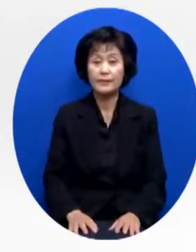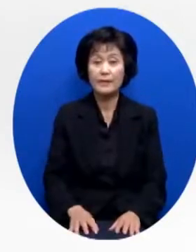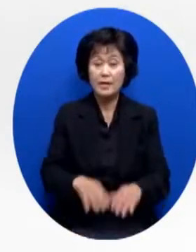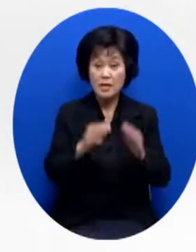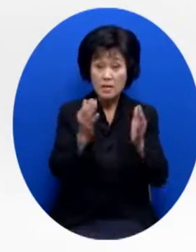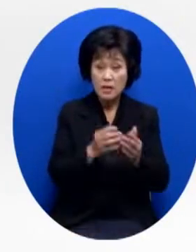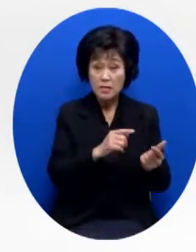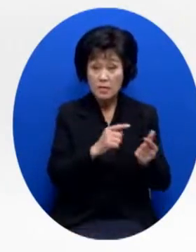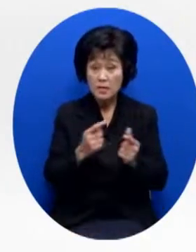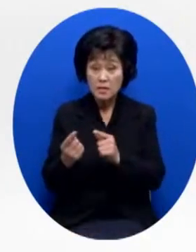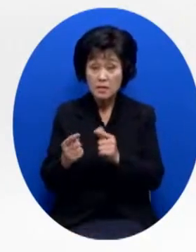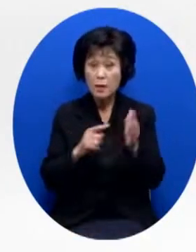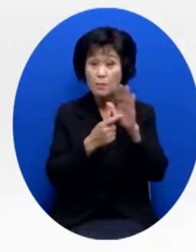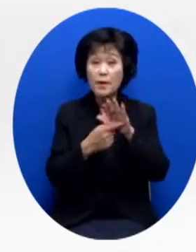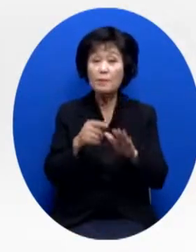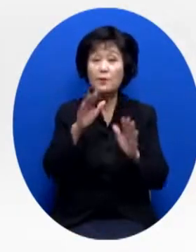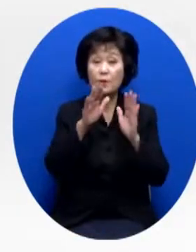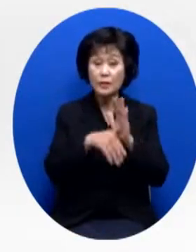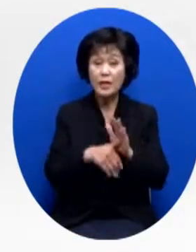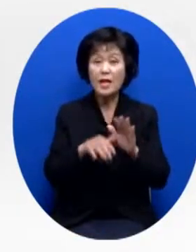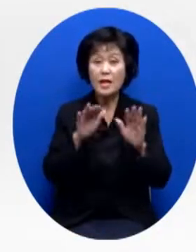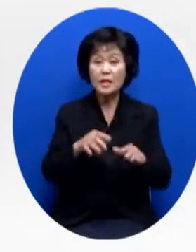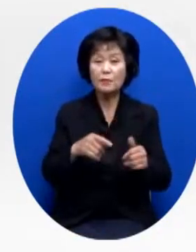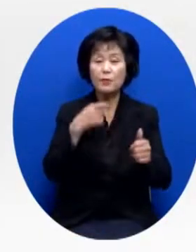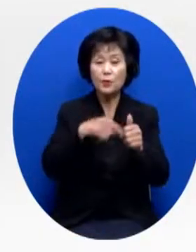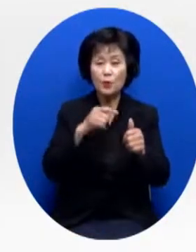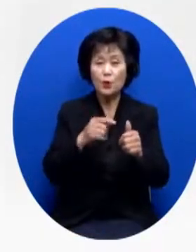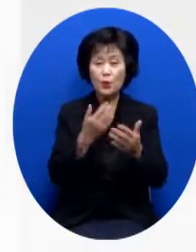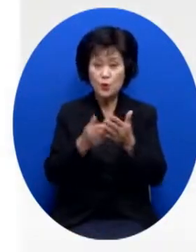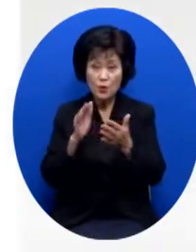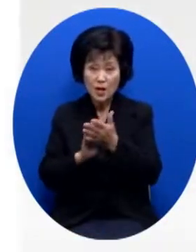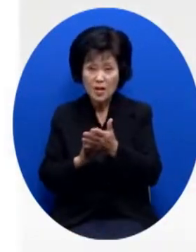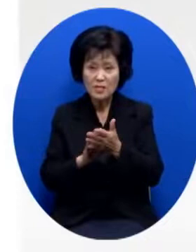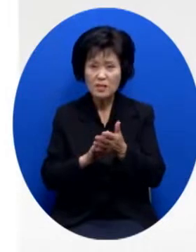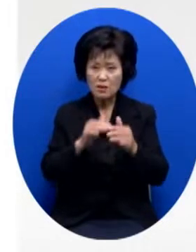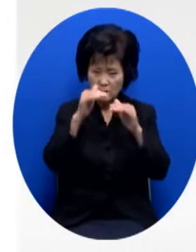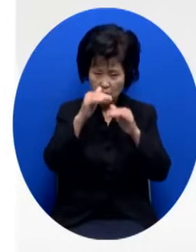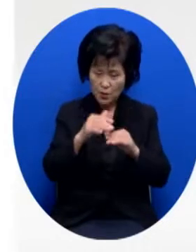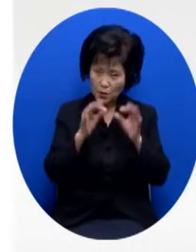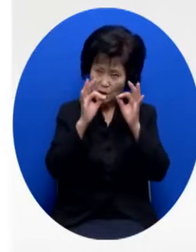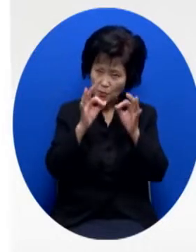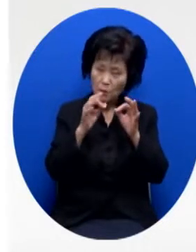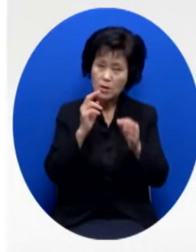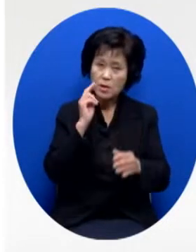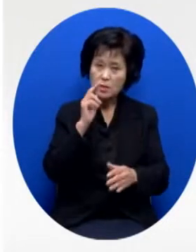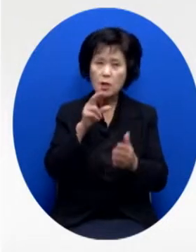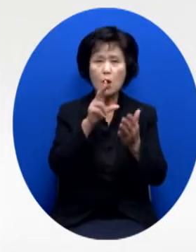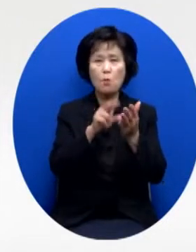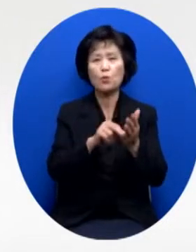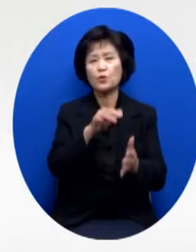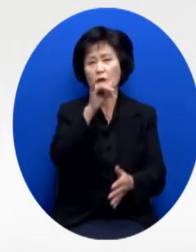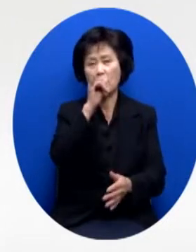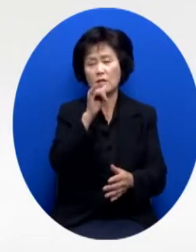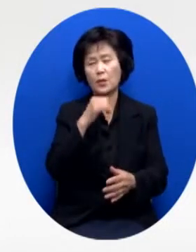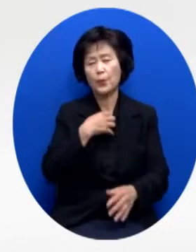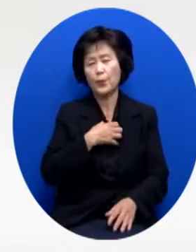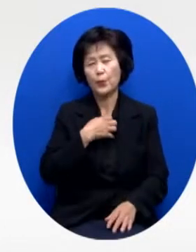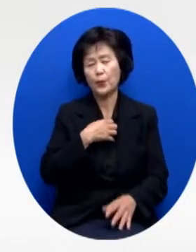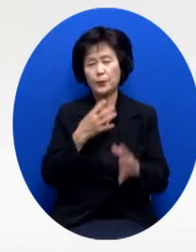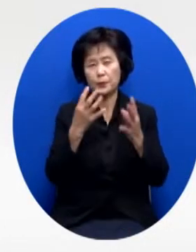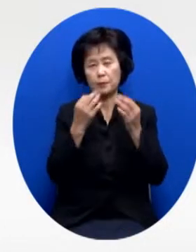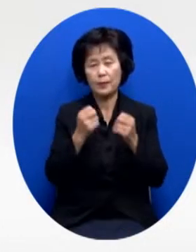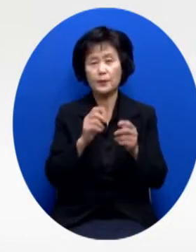단체들은 성명에서 이번 교육과정 개정의 면모를 살펴보면 취지와 달리 심각한 문제점을 안고 있다며 우려를